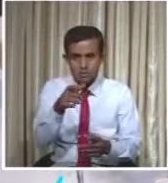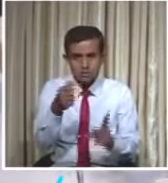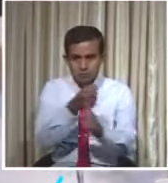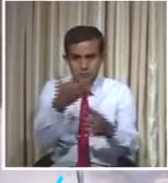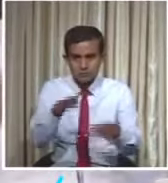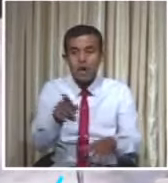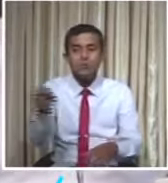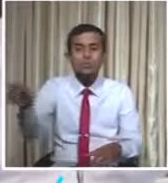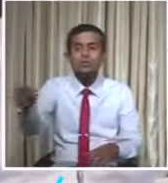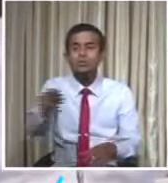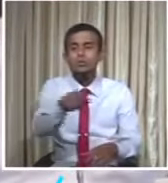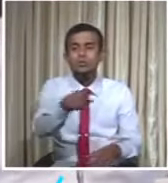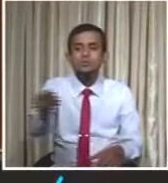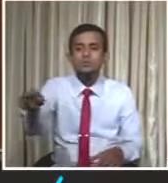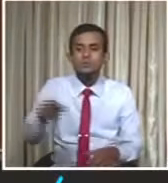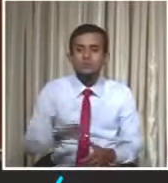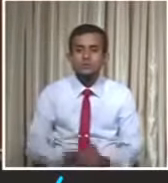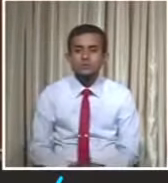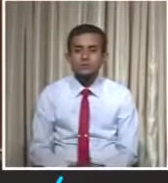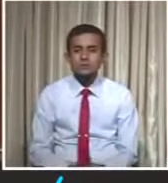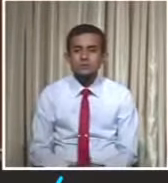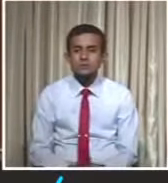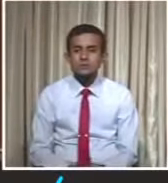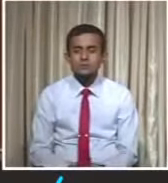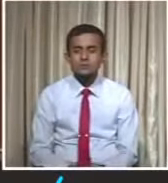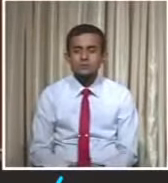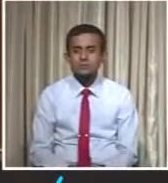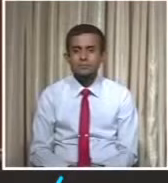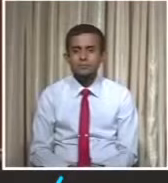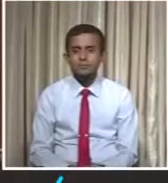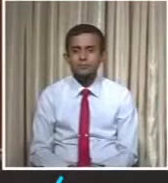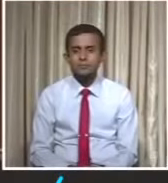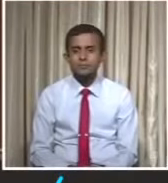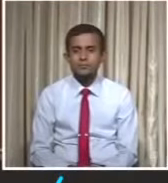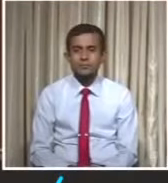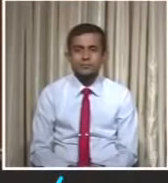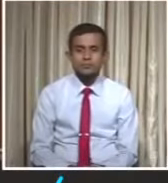කවුද තර්ජනය කරේ කියලා ඔව්